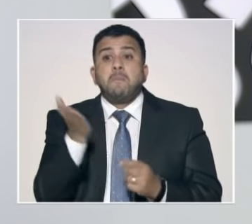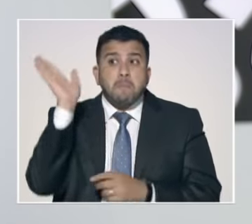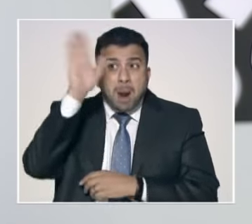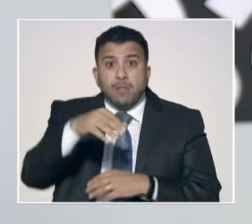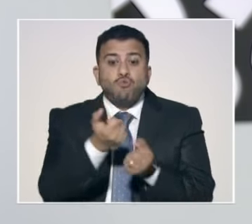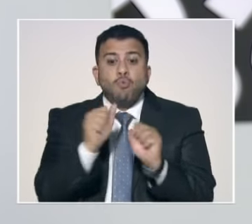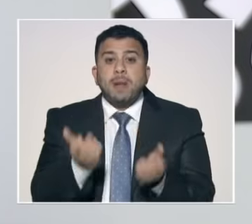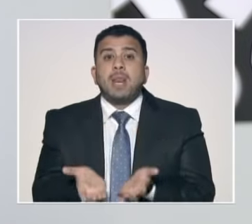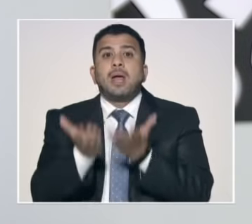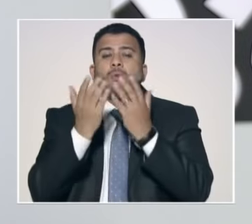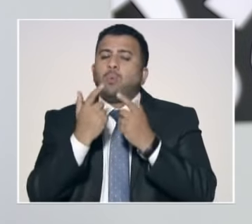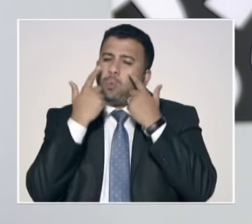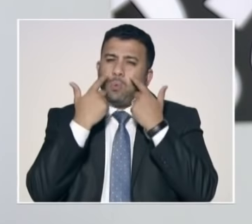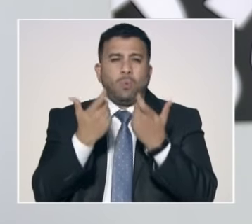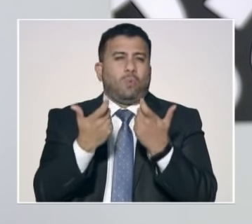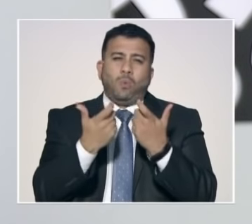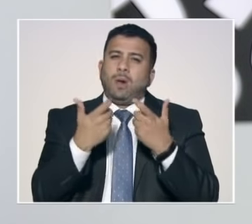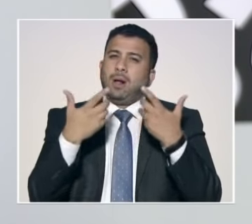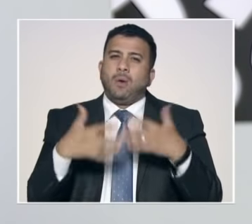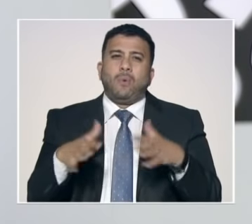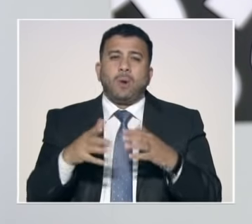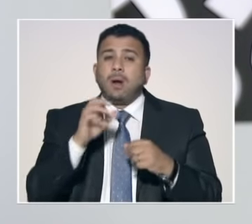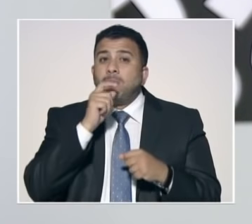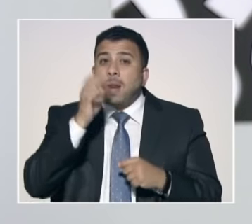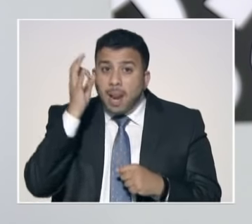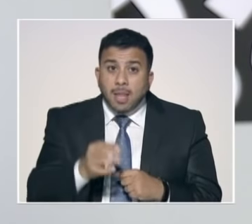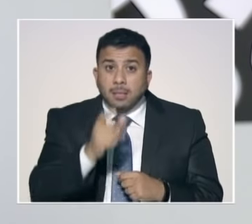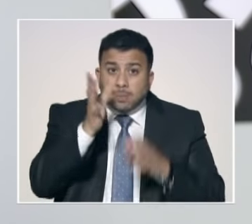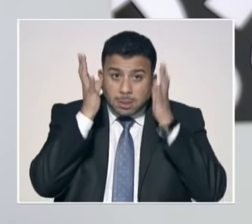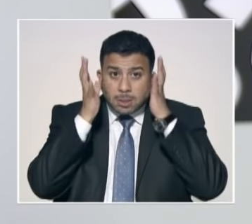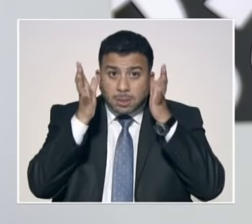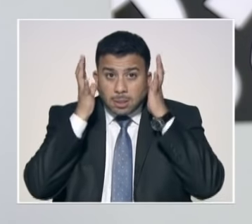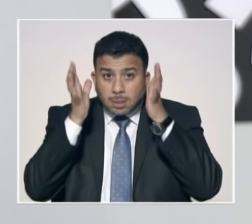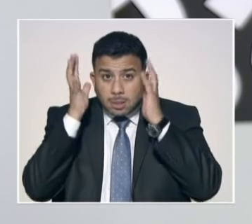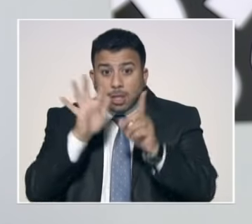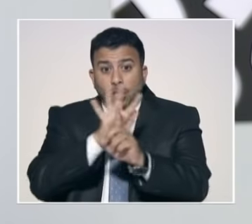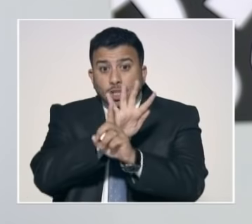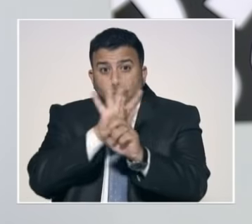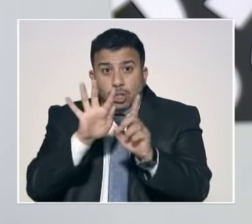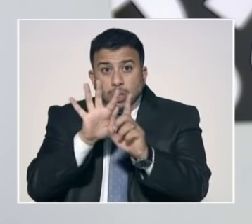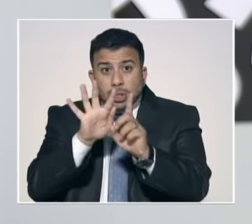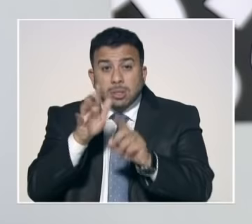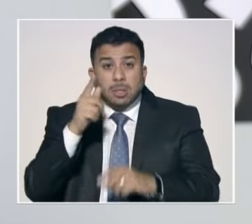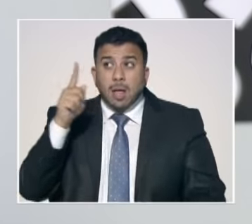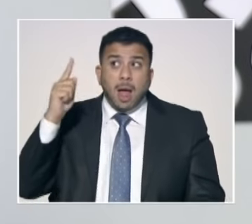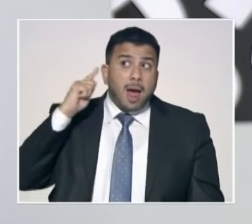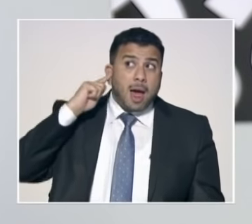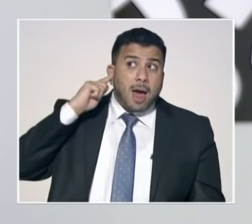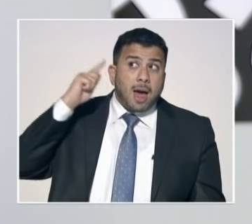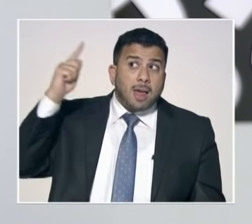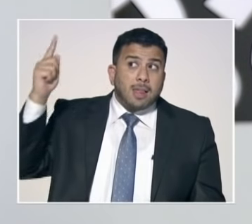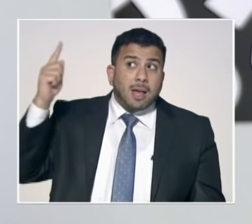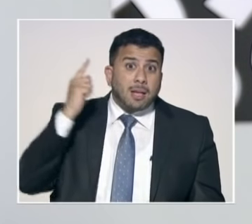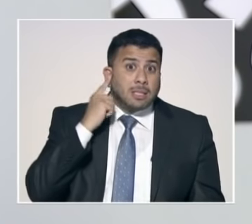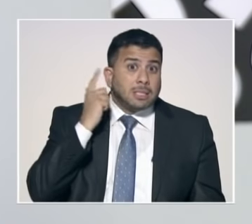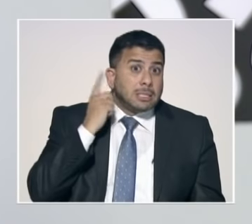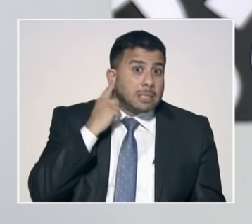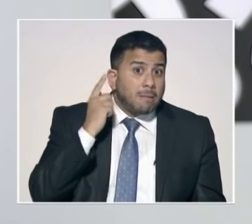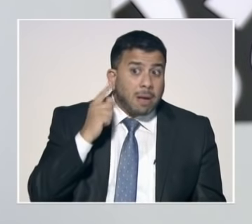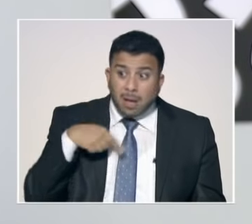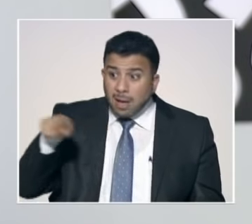العلم أن صلاة الجماعة واجبة على الرجل الذي يسمع الأذان مجردا،